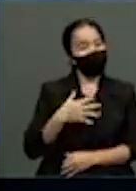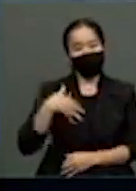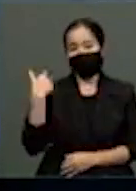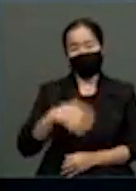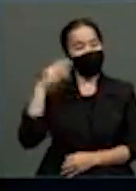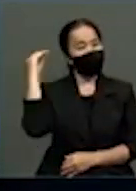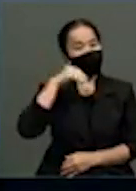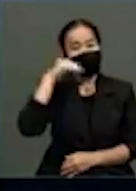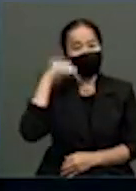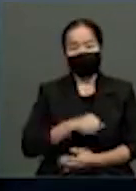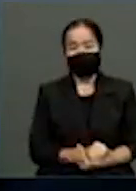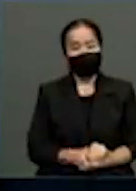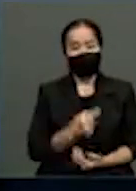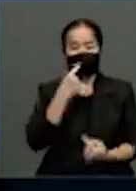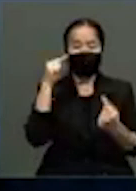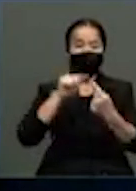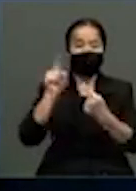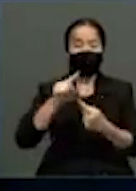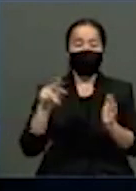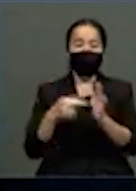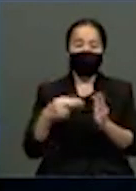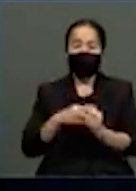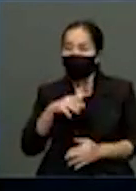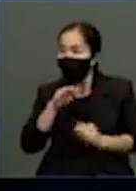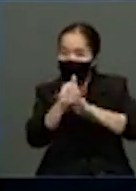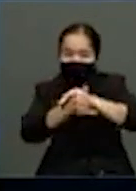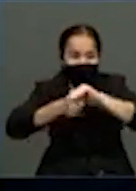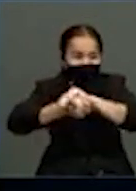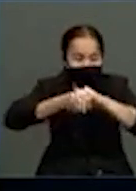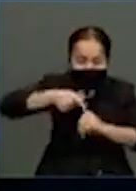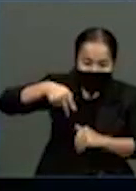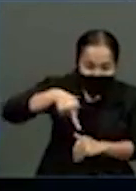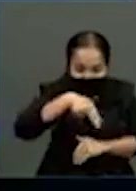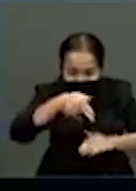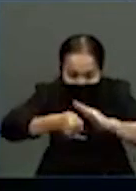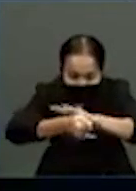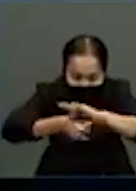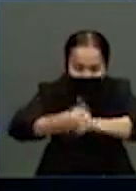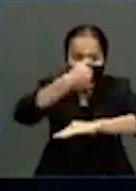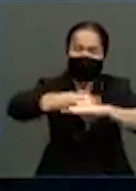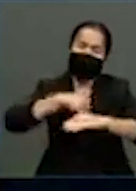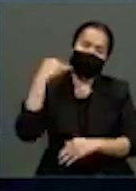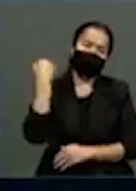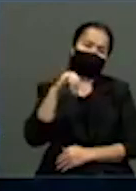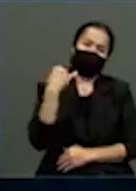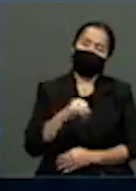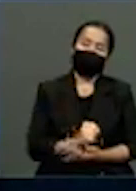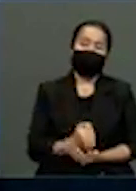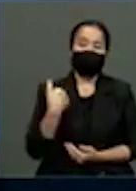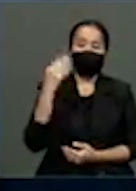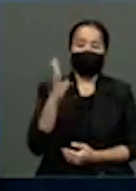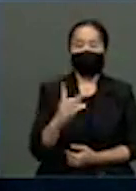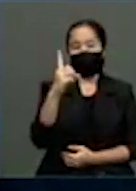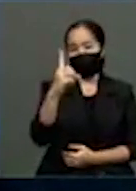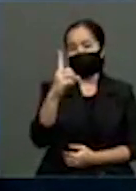เวลาต้องอ่านพูดคำว่าเขาเดินทางมาทางช่องทางธรรมชาตินะครับซึ่งมีอยู่หนึ่งราย